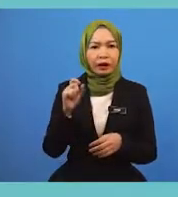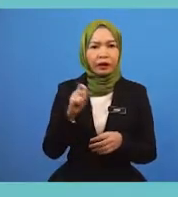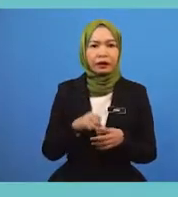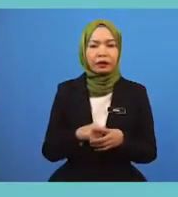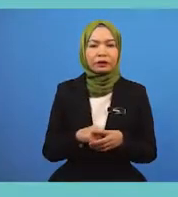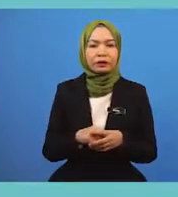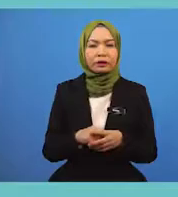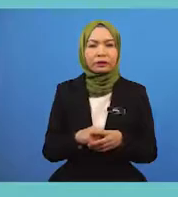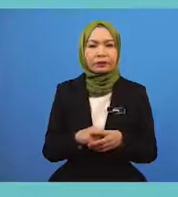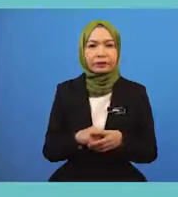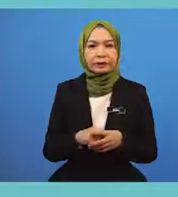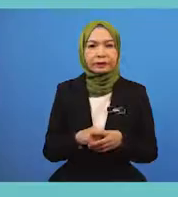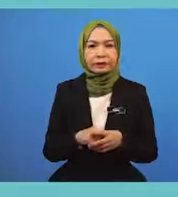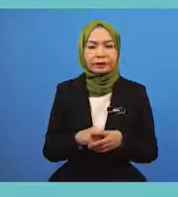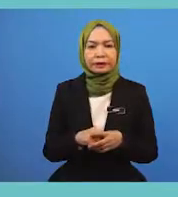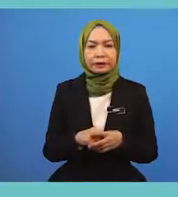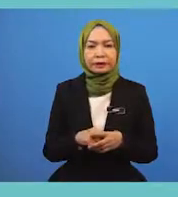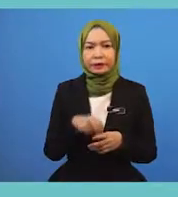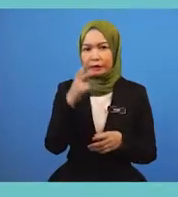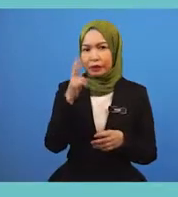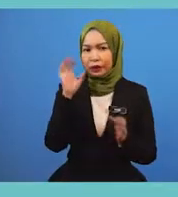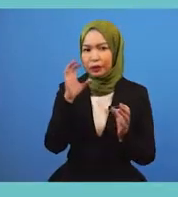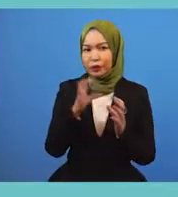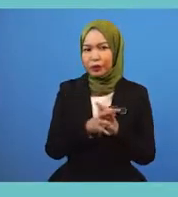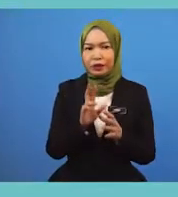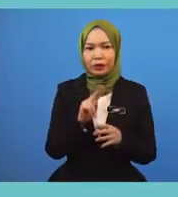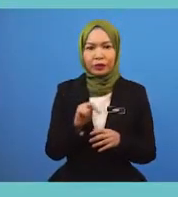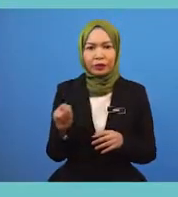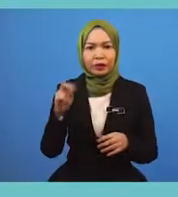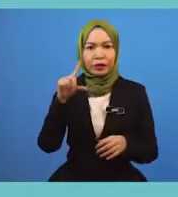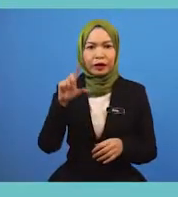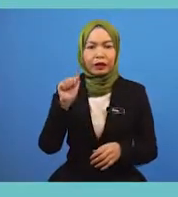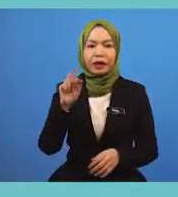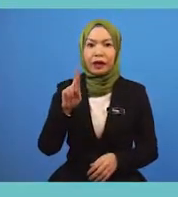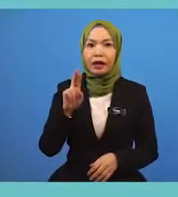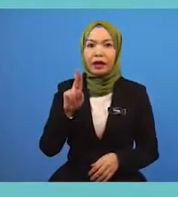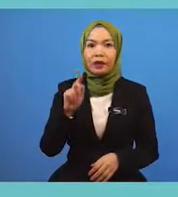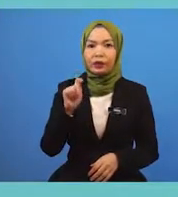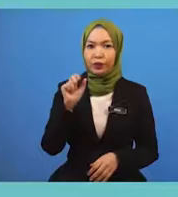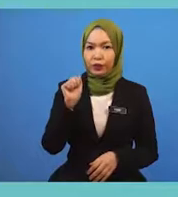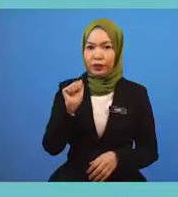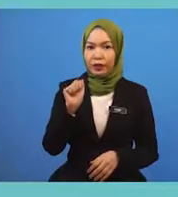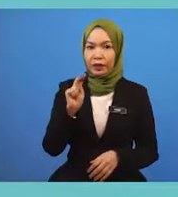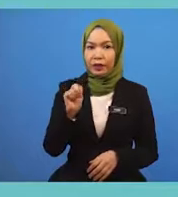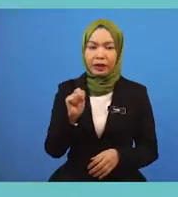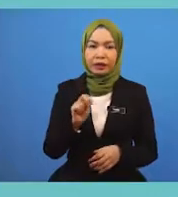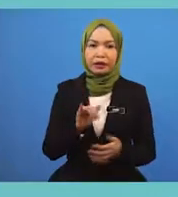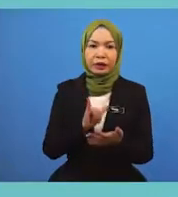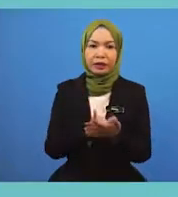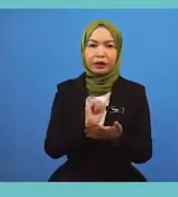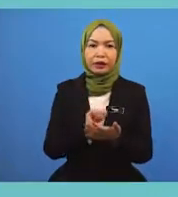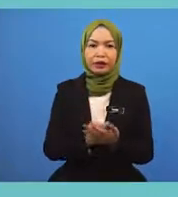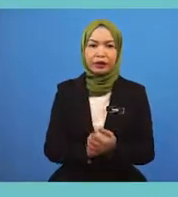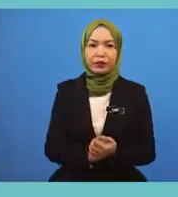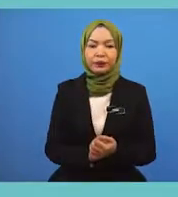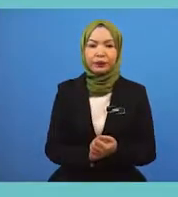jisim campuran larutan. Dalam soalan ini, jisim campuran larutan ialah 100